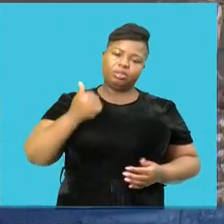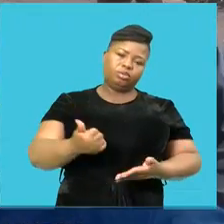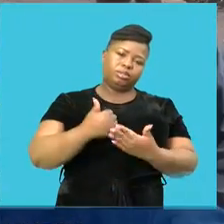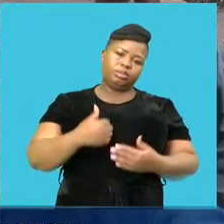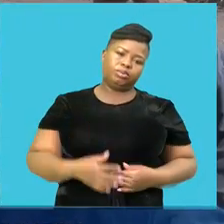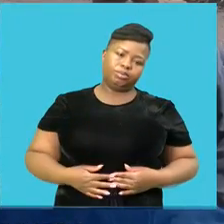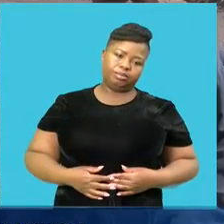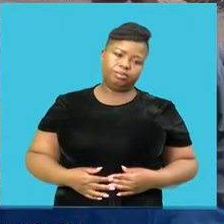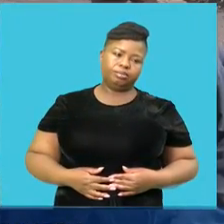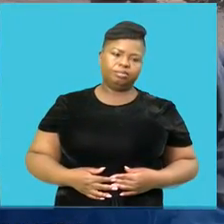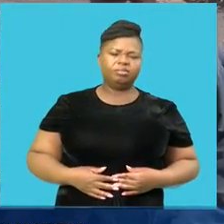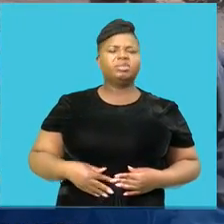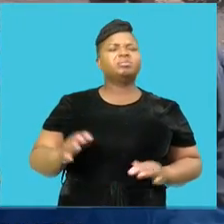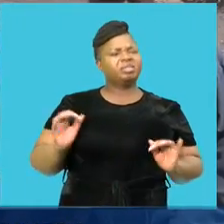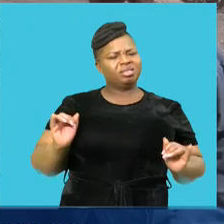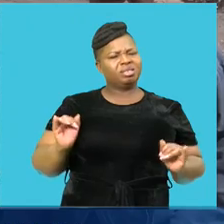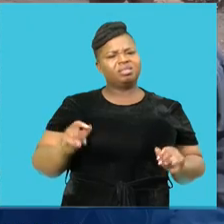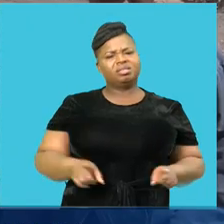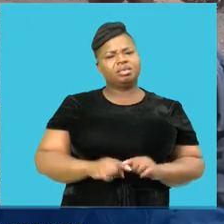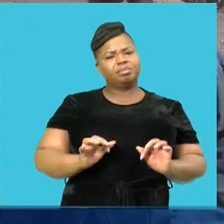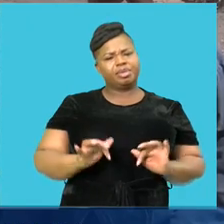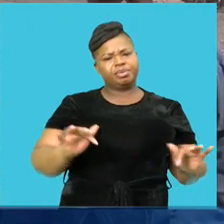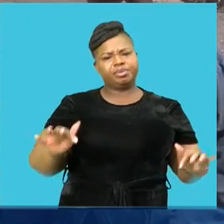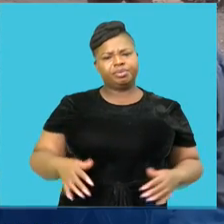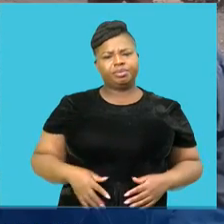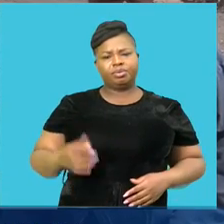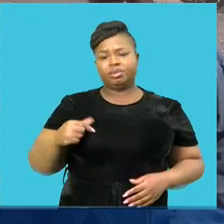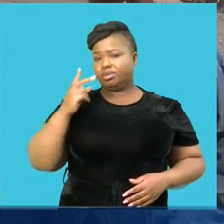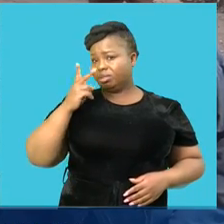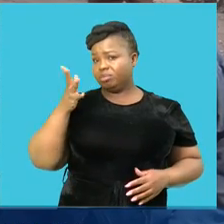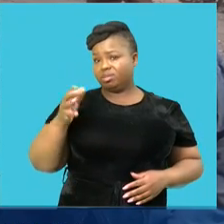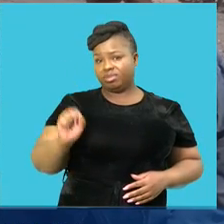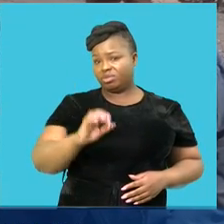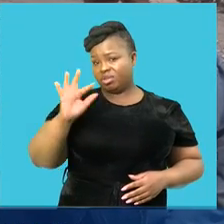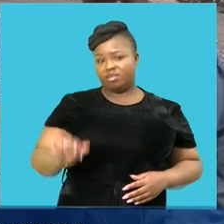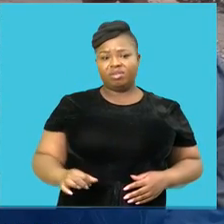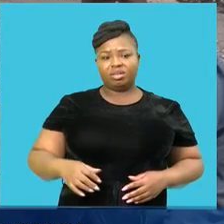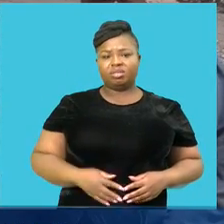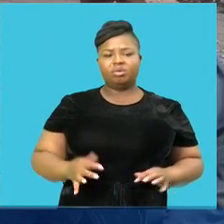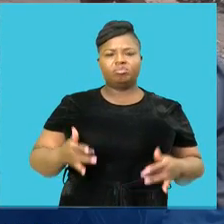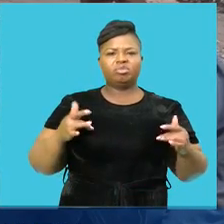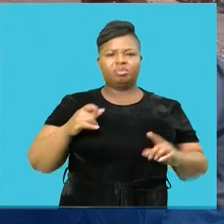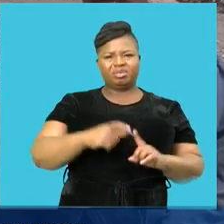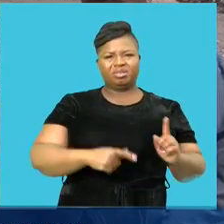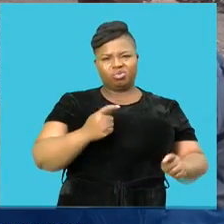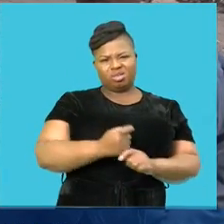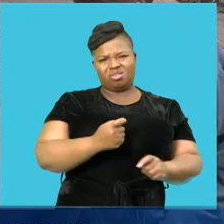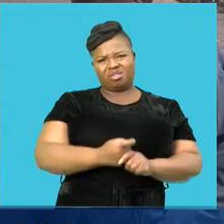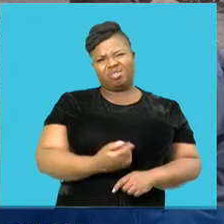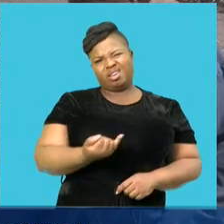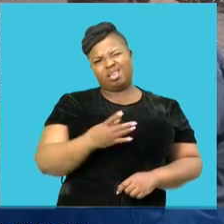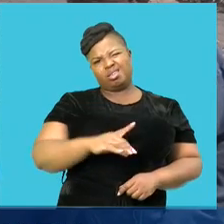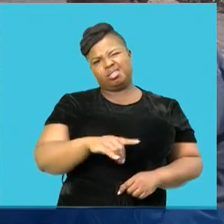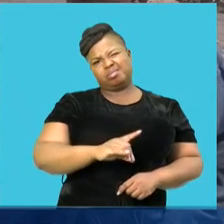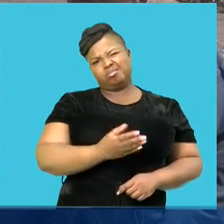usizo ngesithathwe njengabantu nathi into esiyibonayo kakhulu apha e-south africa umntu ohlala esquatter camp uthathwa